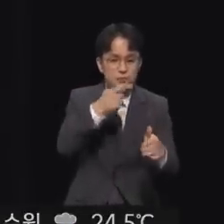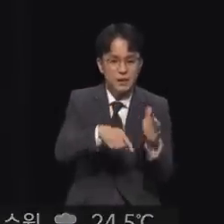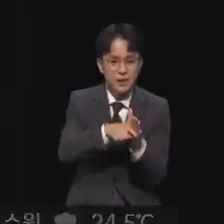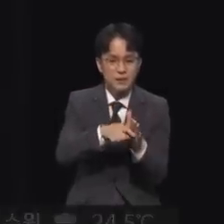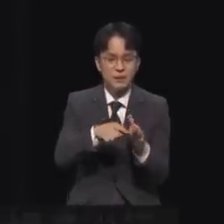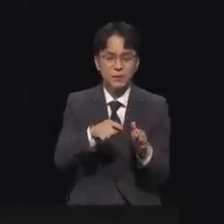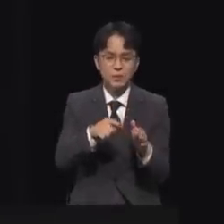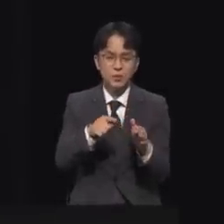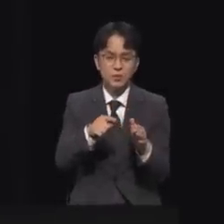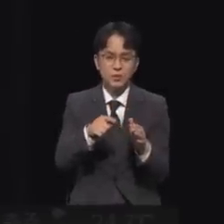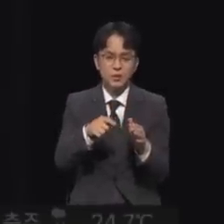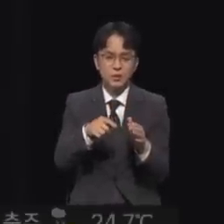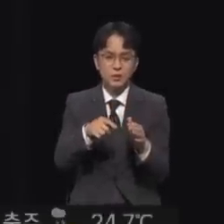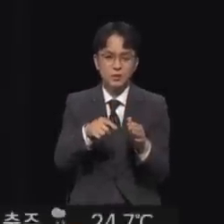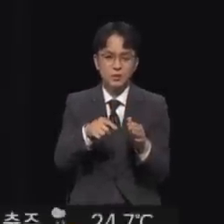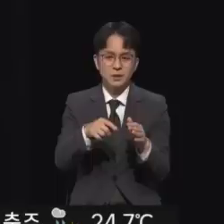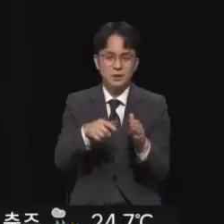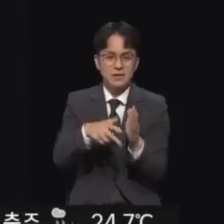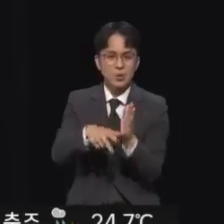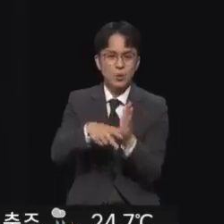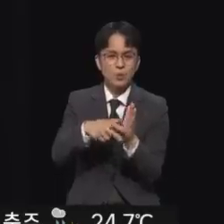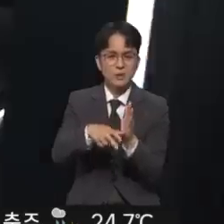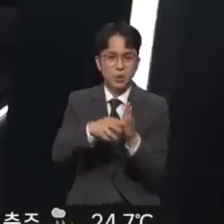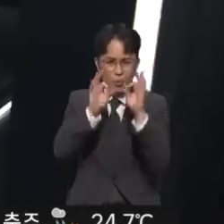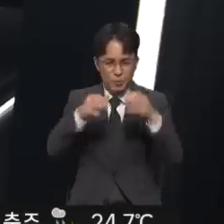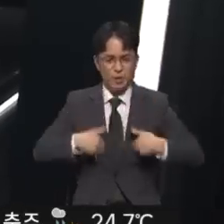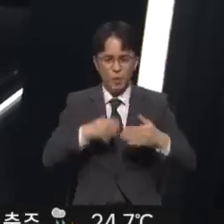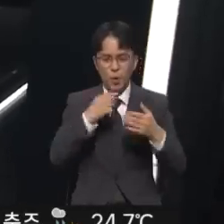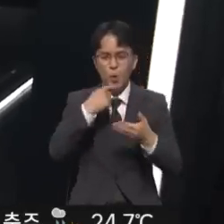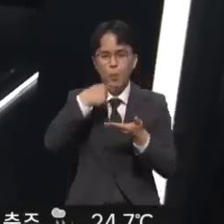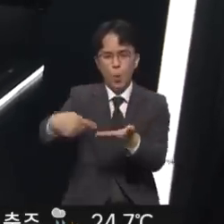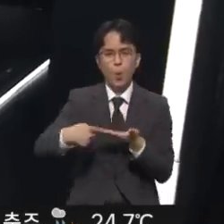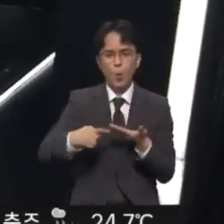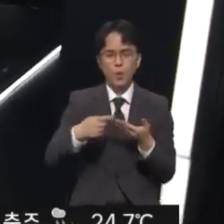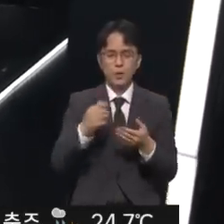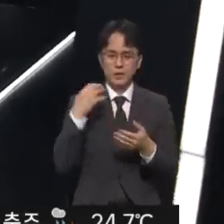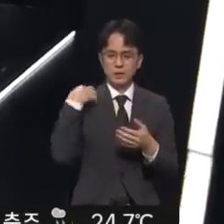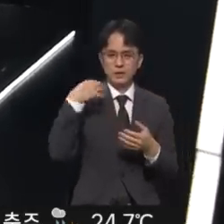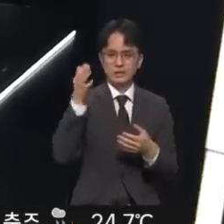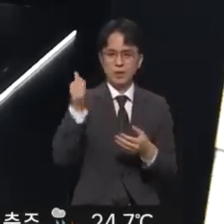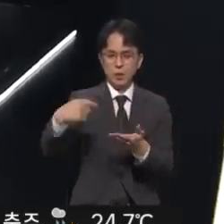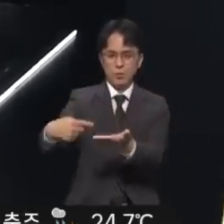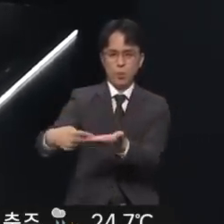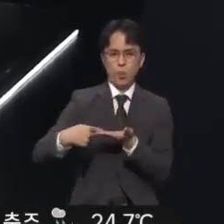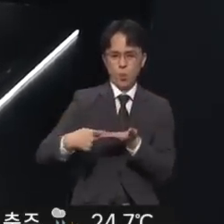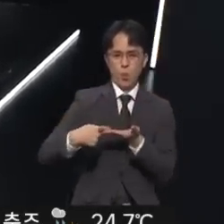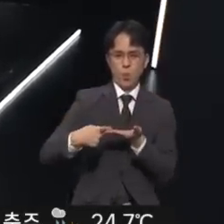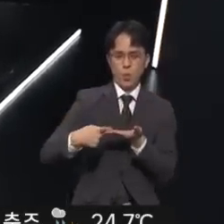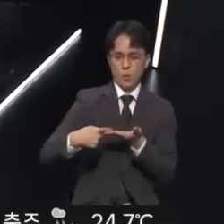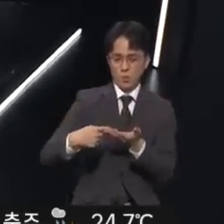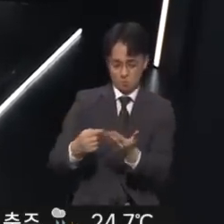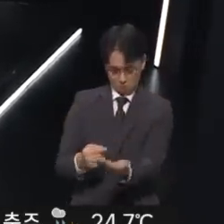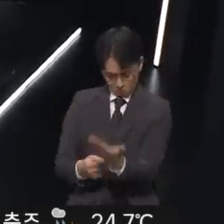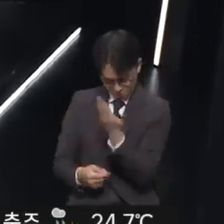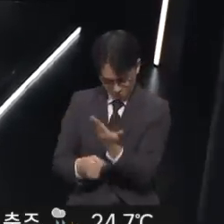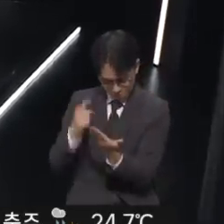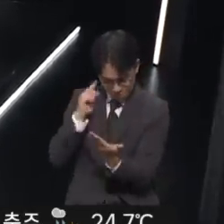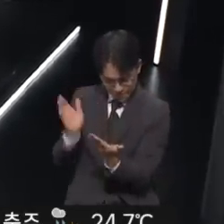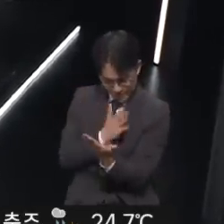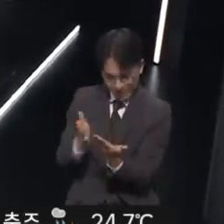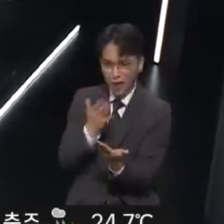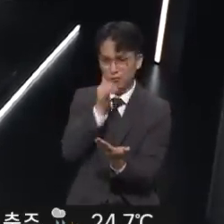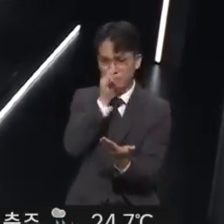kbs 나 jtbc 뉴스 특보 부구 누수 보고 이걸 판단 해야 될까요 집에는 tv 가 뭐 마무리만 하면